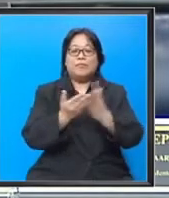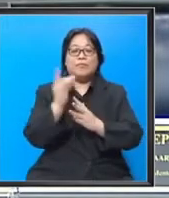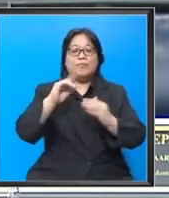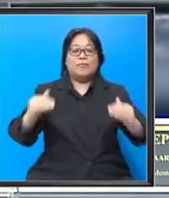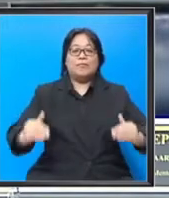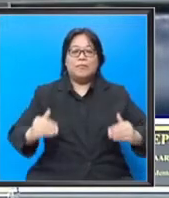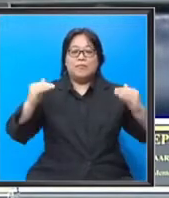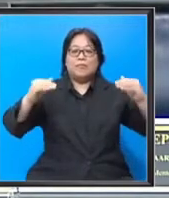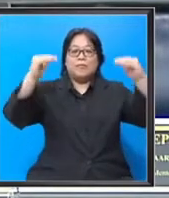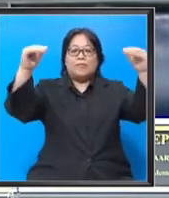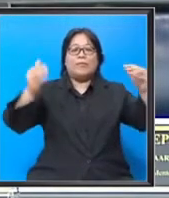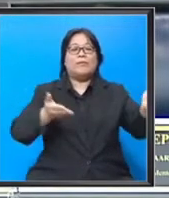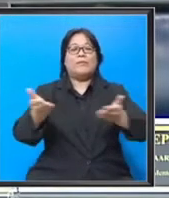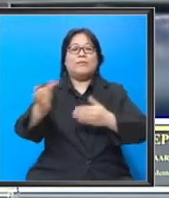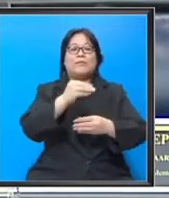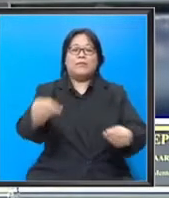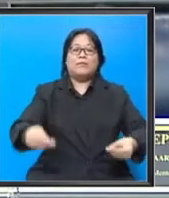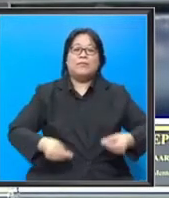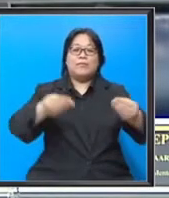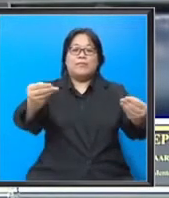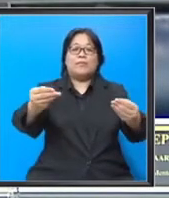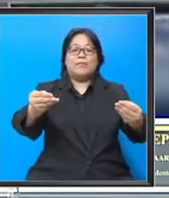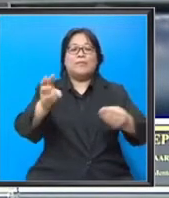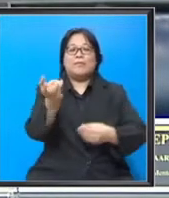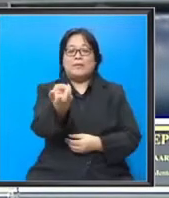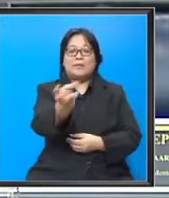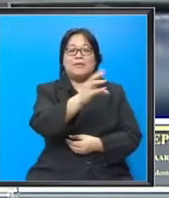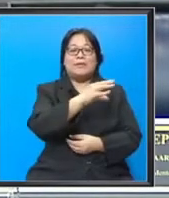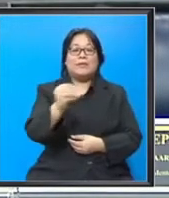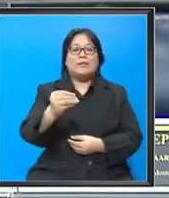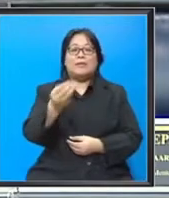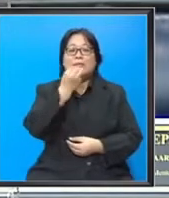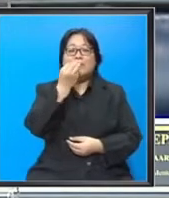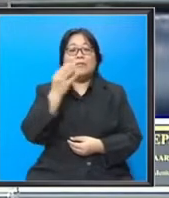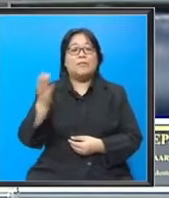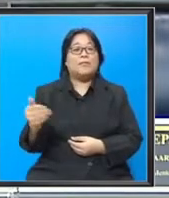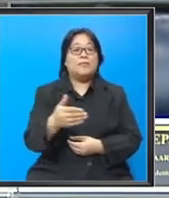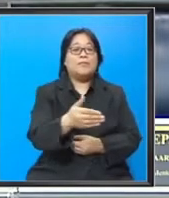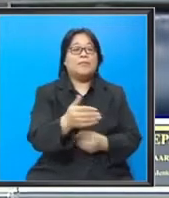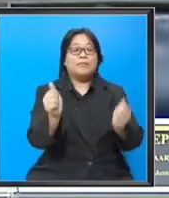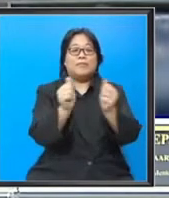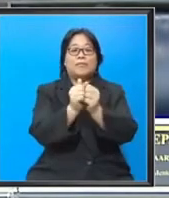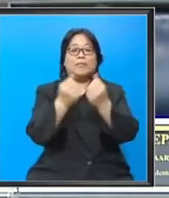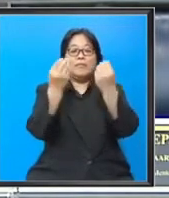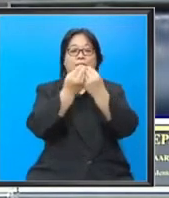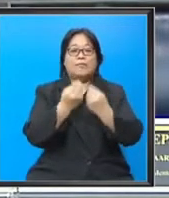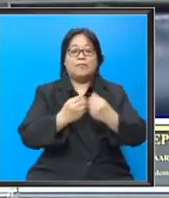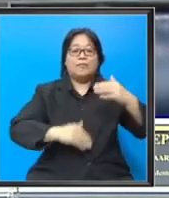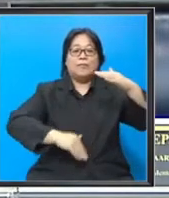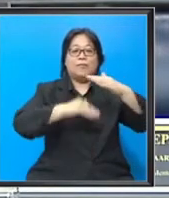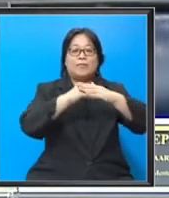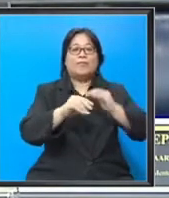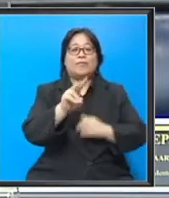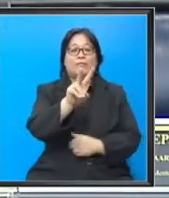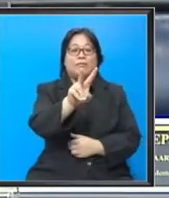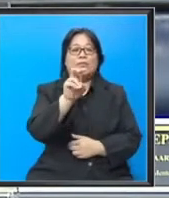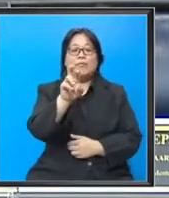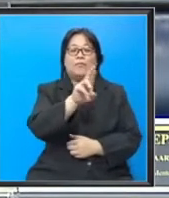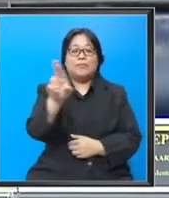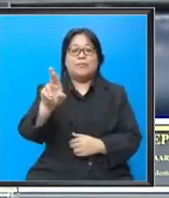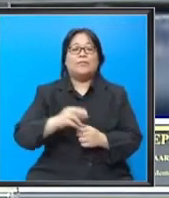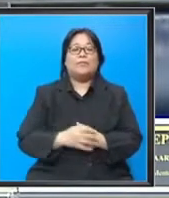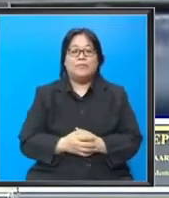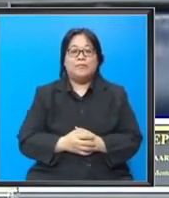facility dan pemberian bekalan input benih dan juga makanan ikan dengan nilai maksimum sebanyak rm200